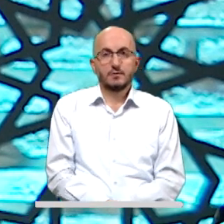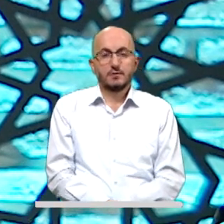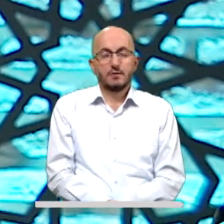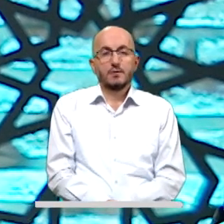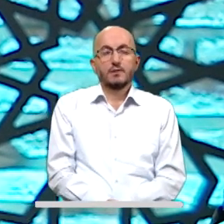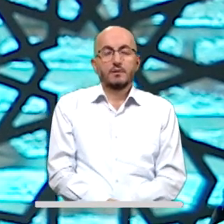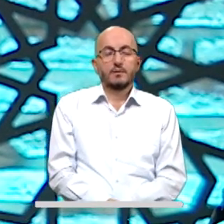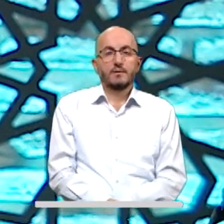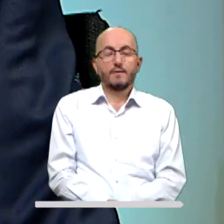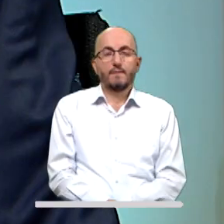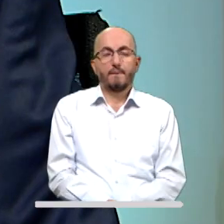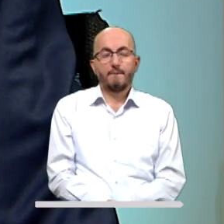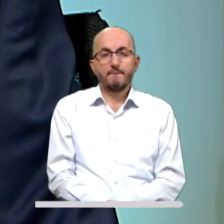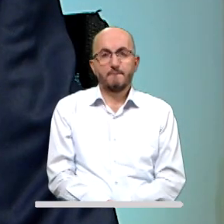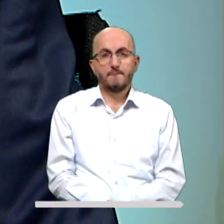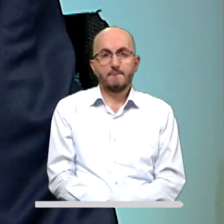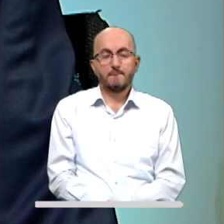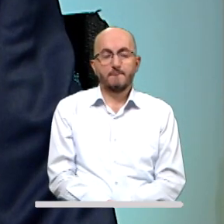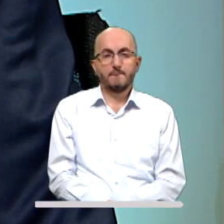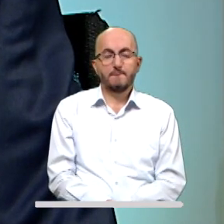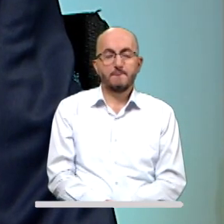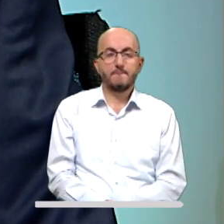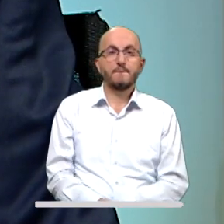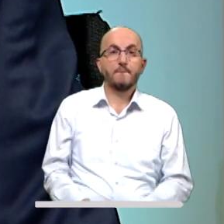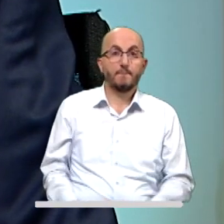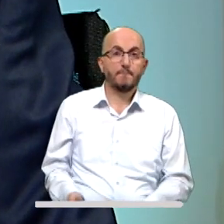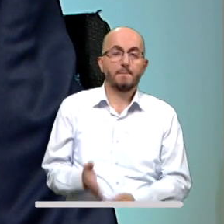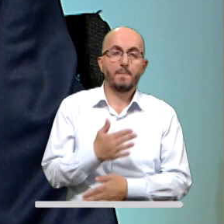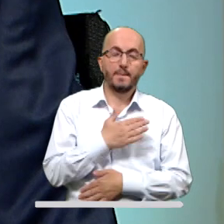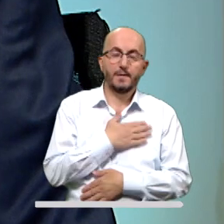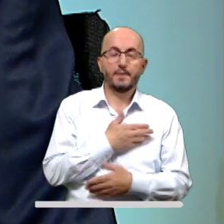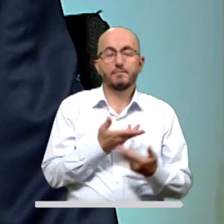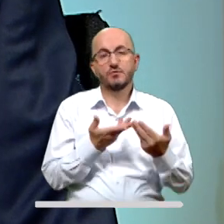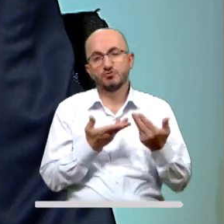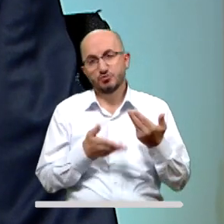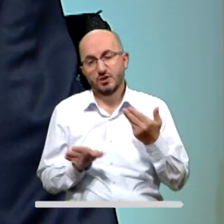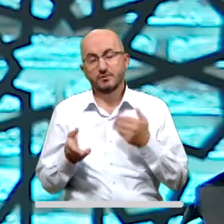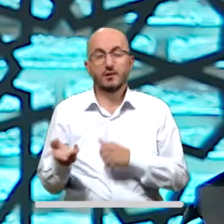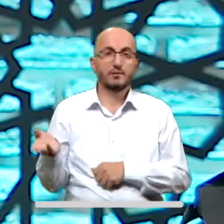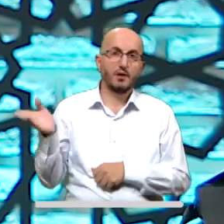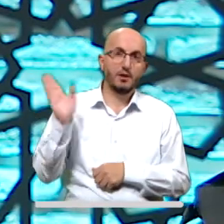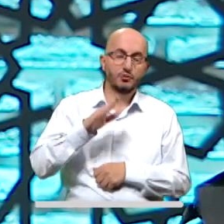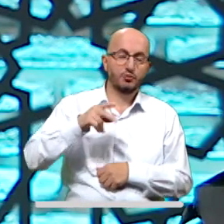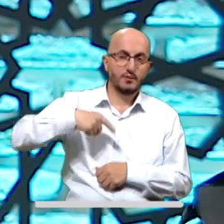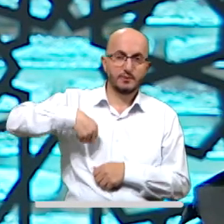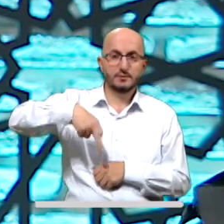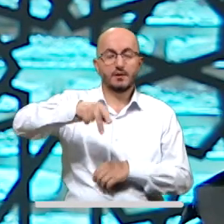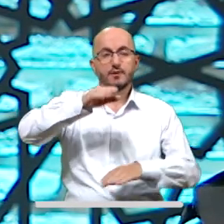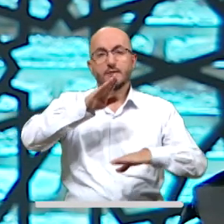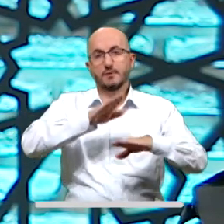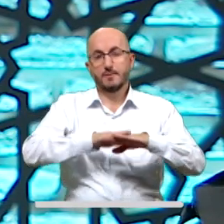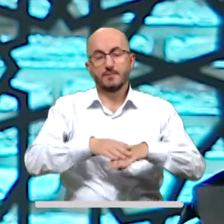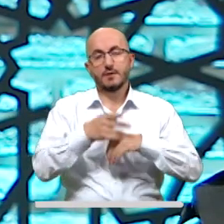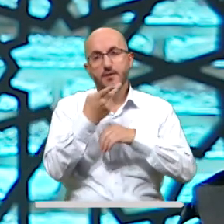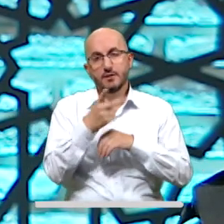Burada öyle da mi? Bir problem çıkmadan yok. Çıkmadan yaptık diyor. Zaten. İhramdan çıkardılar diyor hocam bizi. Tamam. Sonra sahi yapmışlar. Tamam. Yani bir mahsuru aslında yok. Biz de